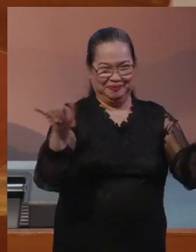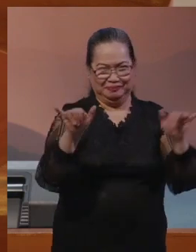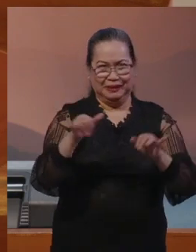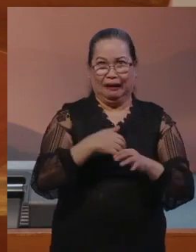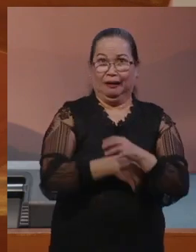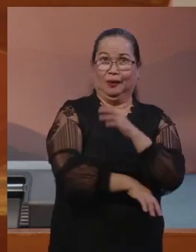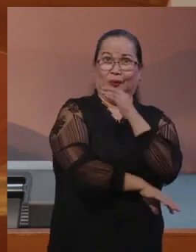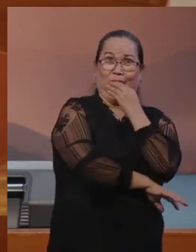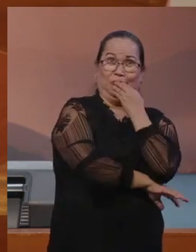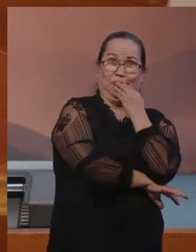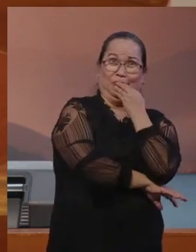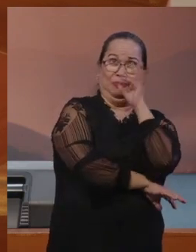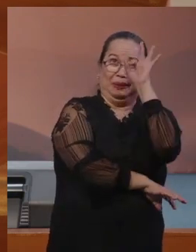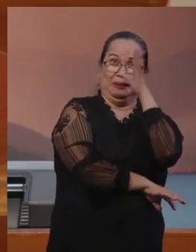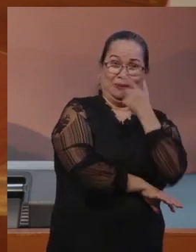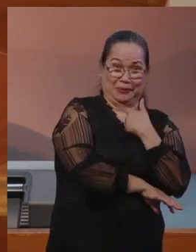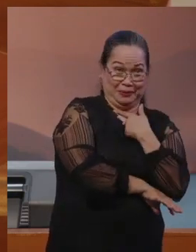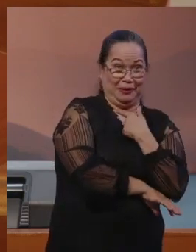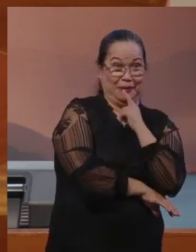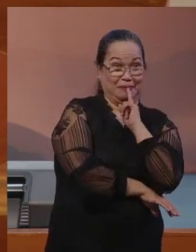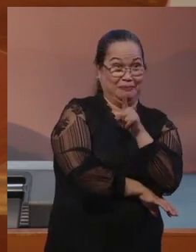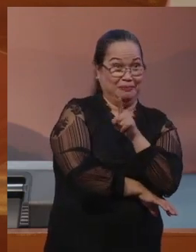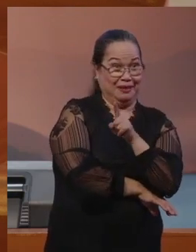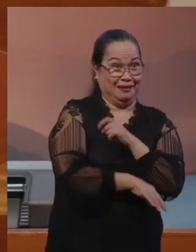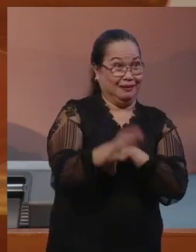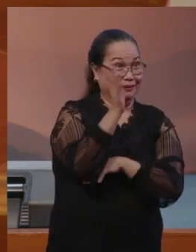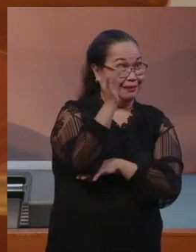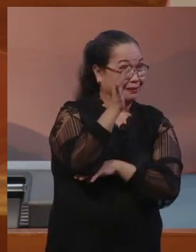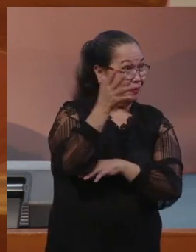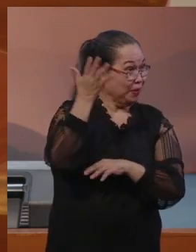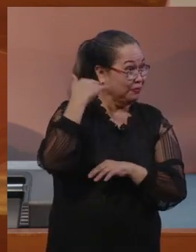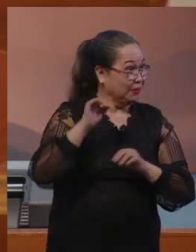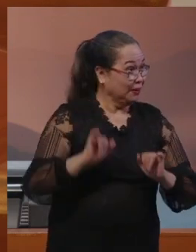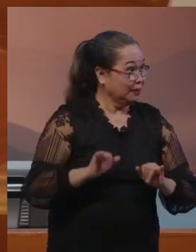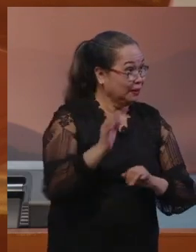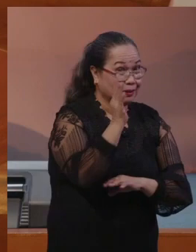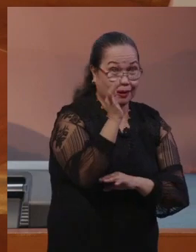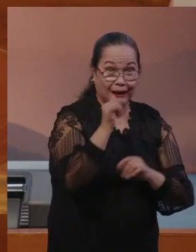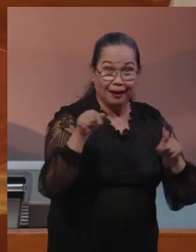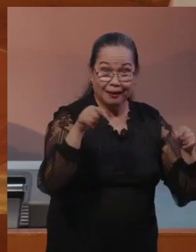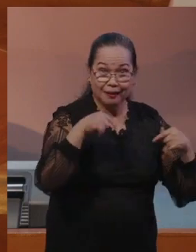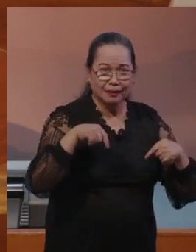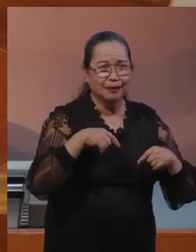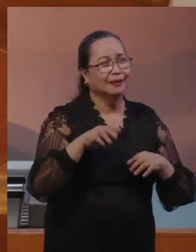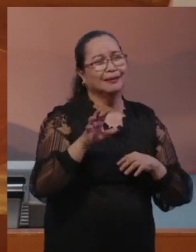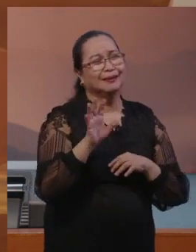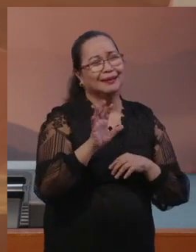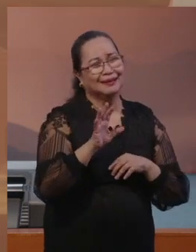Pastor, ibig mo sabihin, meron tayong mga ex-prostitute dito? Ay,